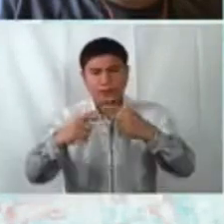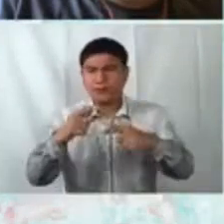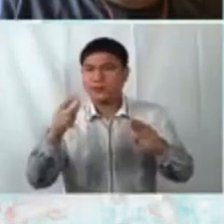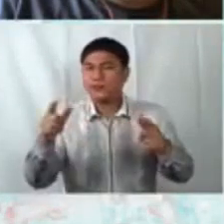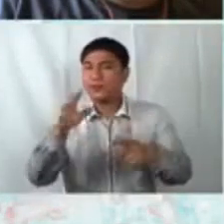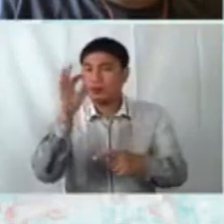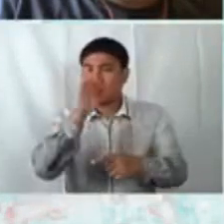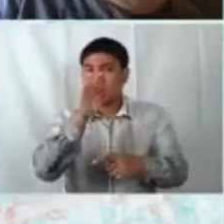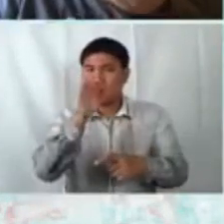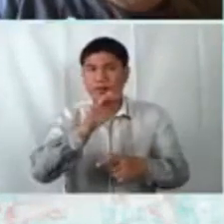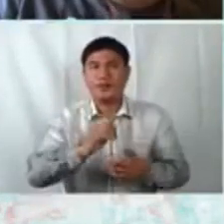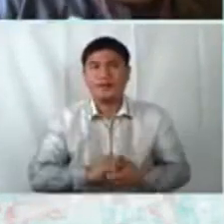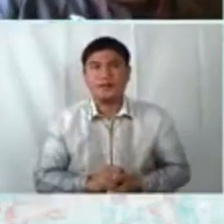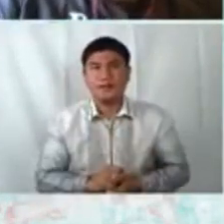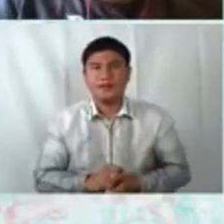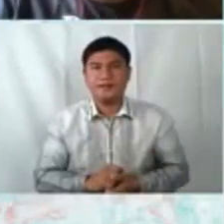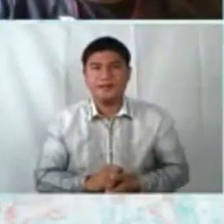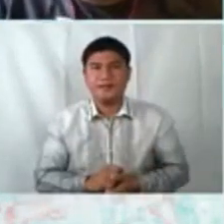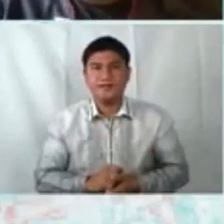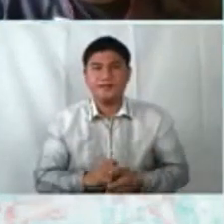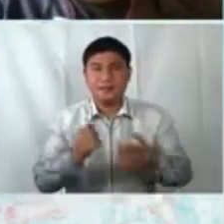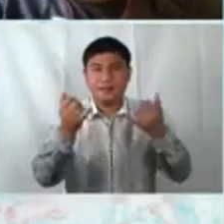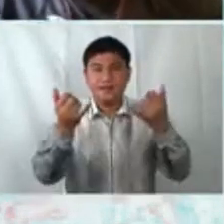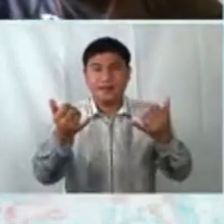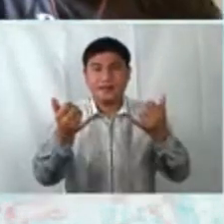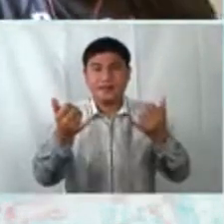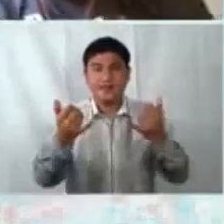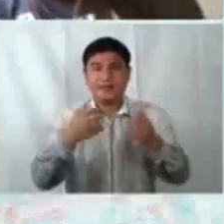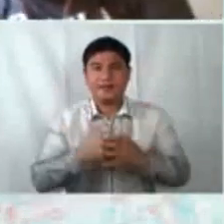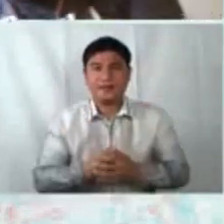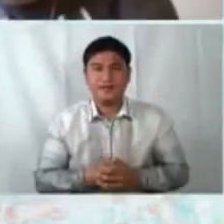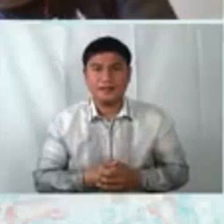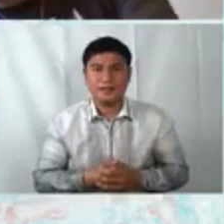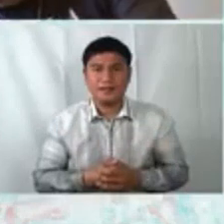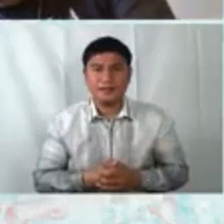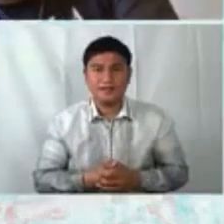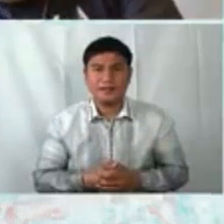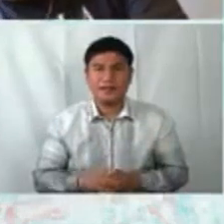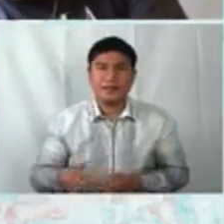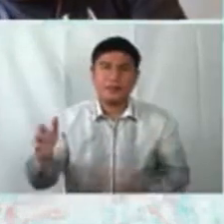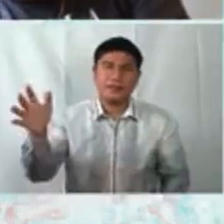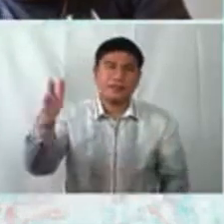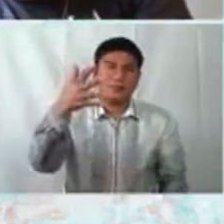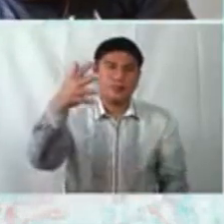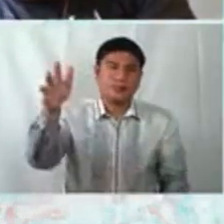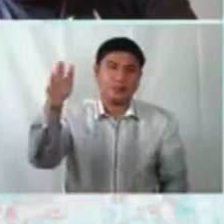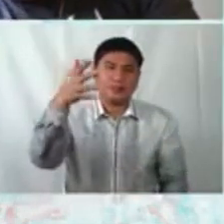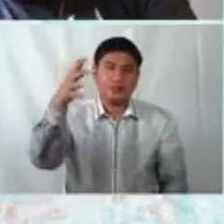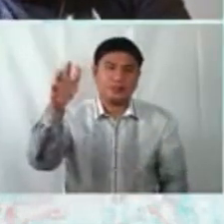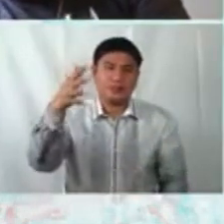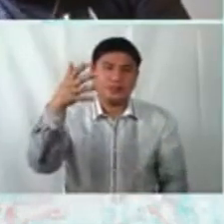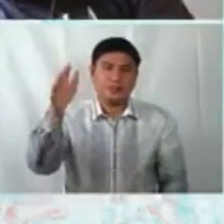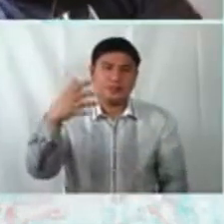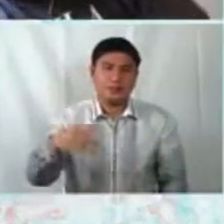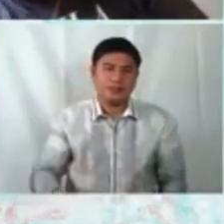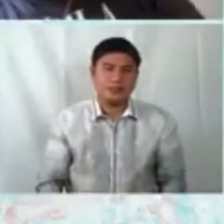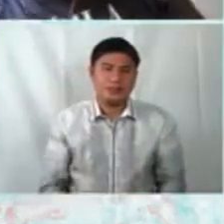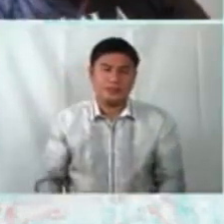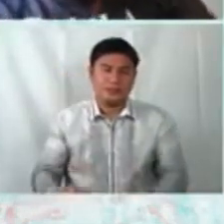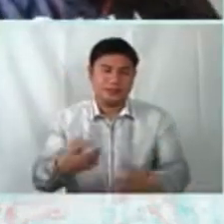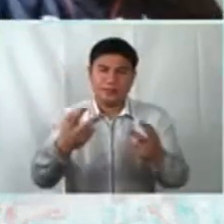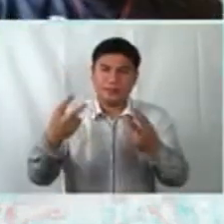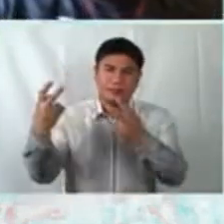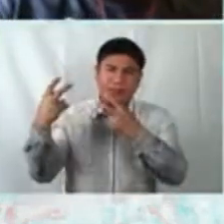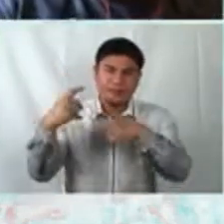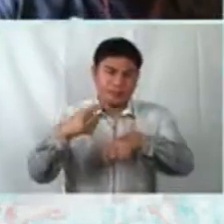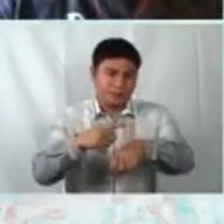so gayon din ay iwinagayway ni noong panahon na 'yan yung una